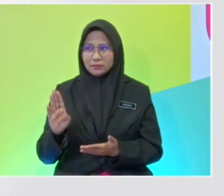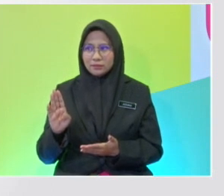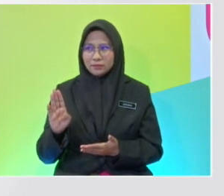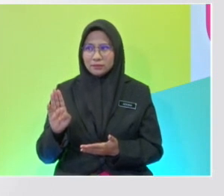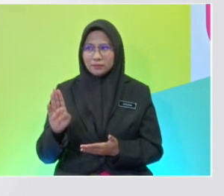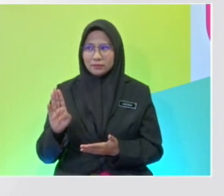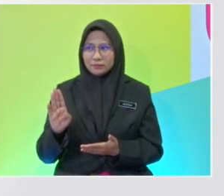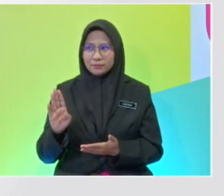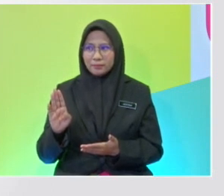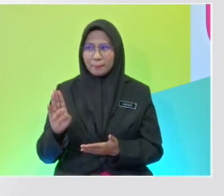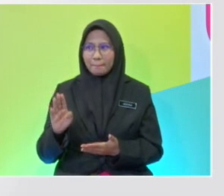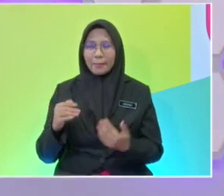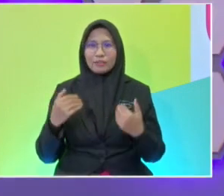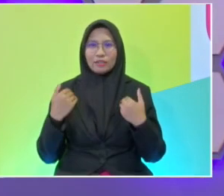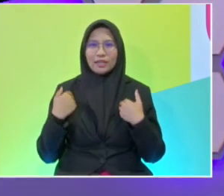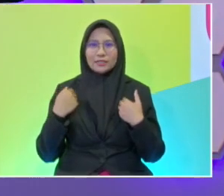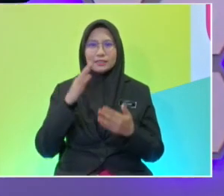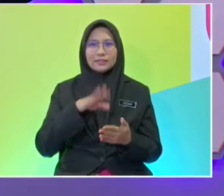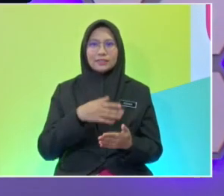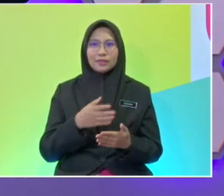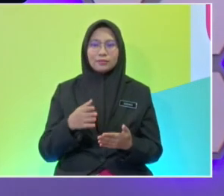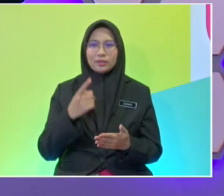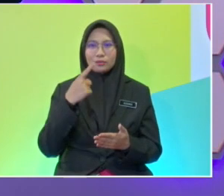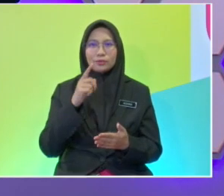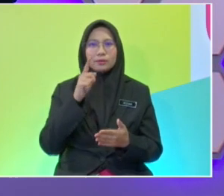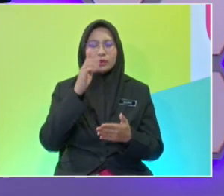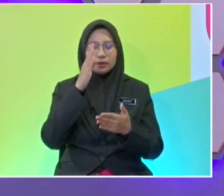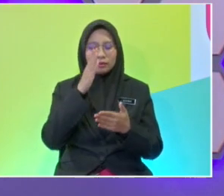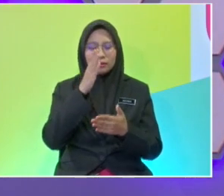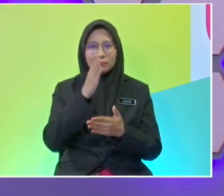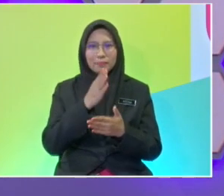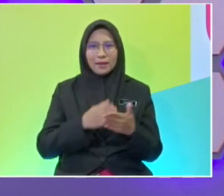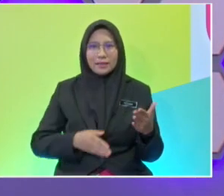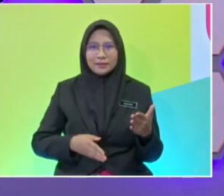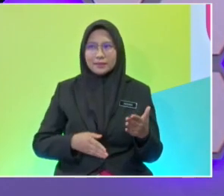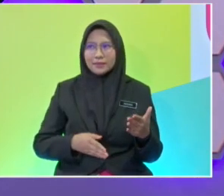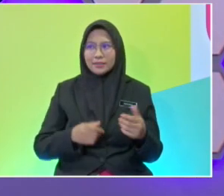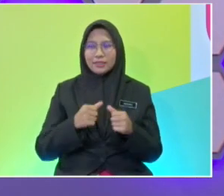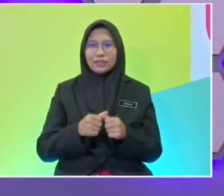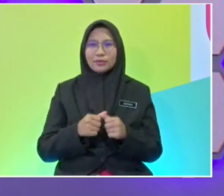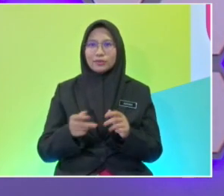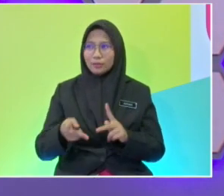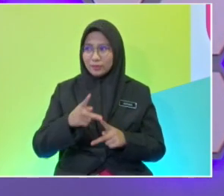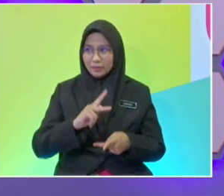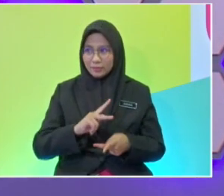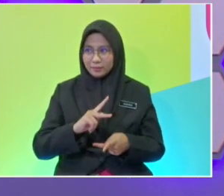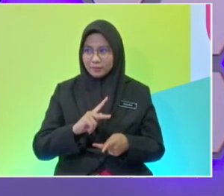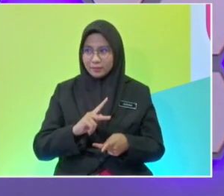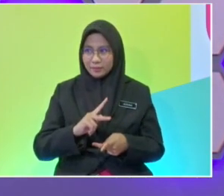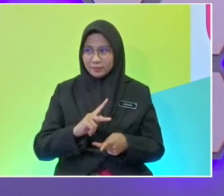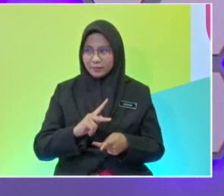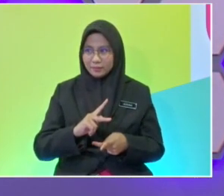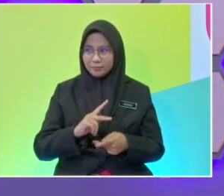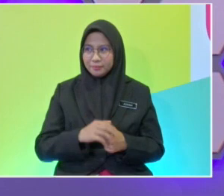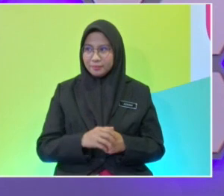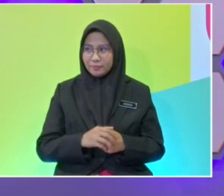Apakah audio dan video So kita tengok jumlah hakikat bahwa hari itu 30 hari 27 hari 21 hari 28 hari 16 hari